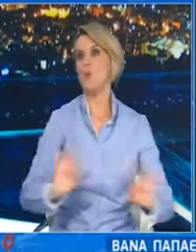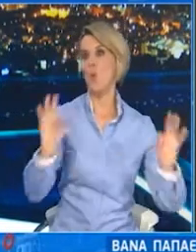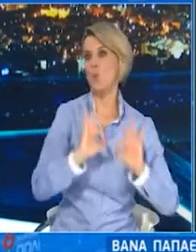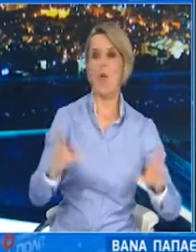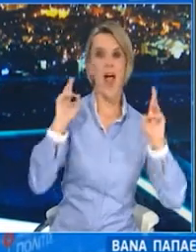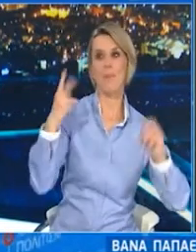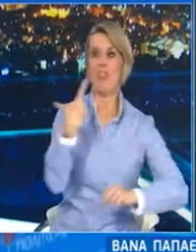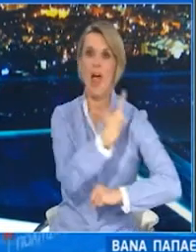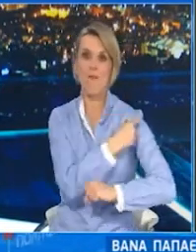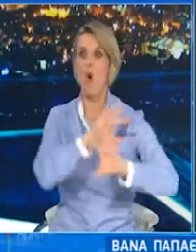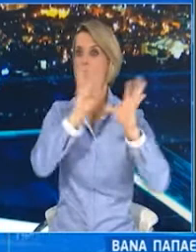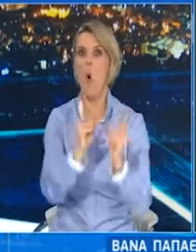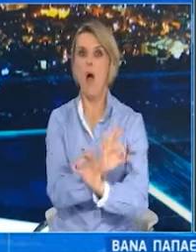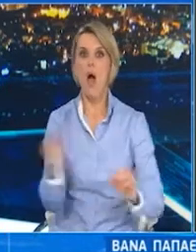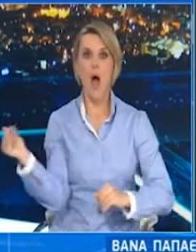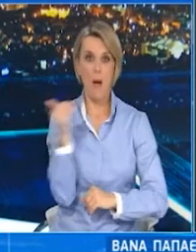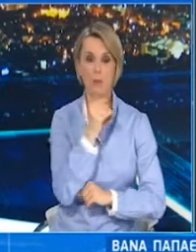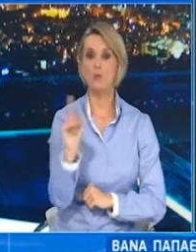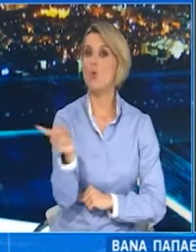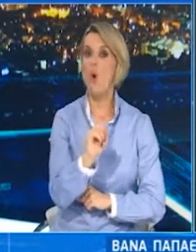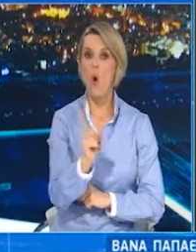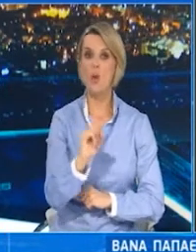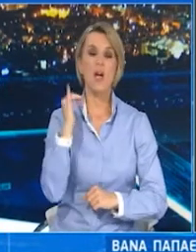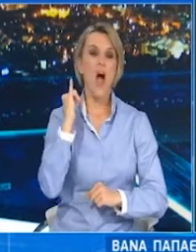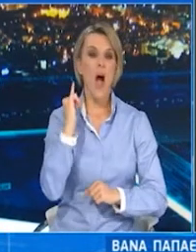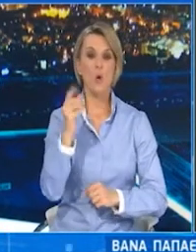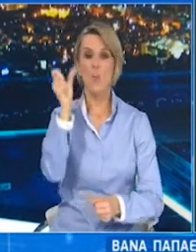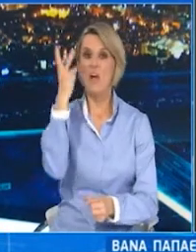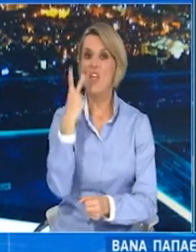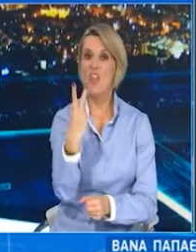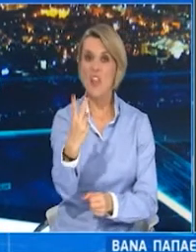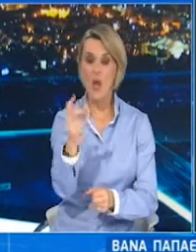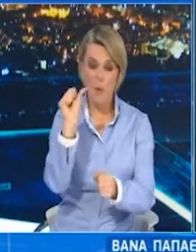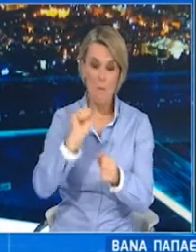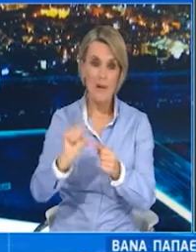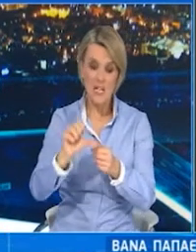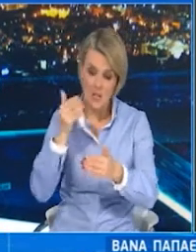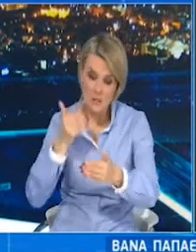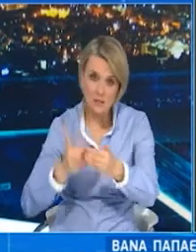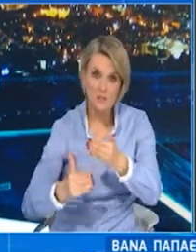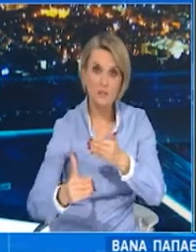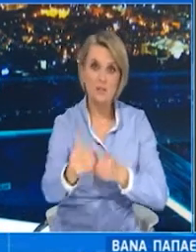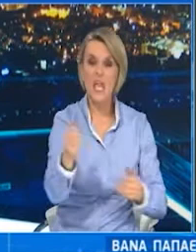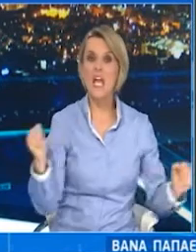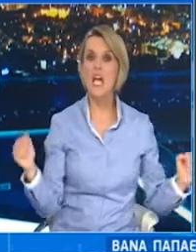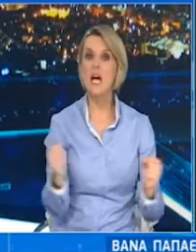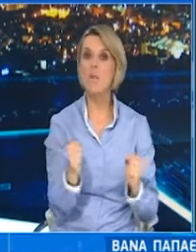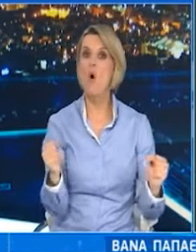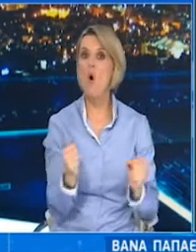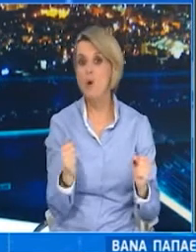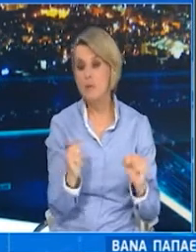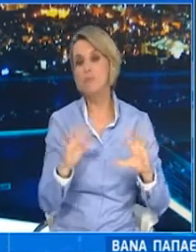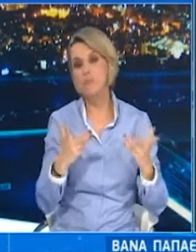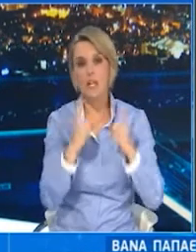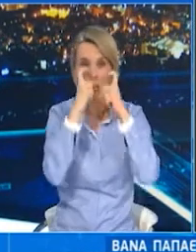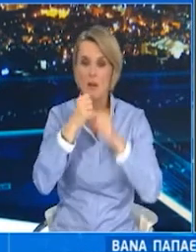χρονιά που έρχεται. Έχουμε μπροστά μας 2 μήνες με χειμωνιάτικο καιρό, που θα μας αναγκάσει να παραμείνουμε μέσα σε κλειστούς